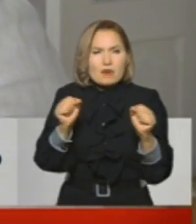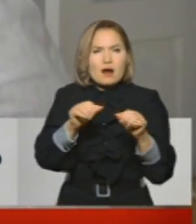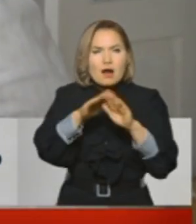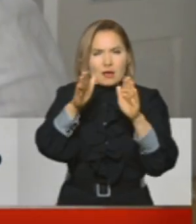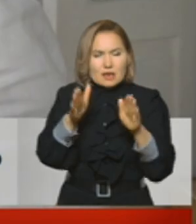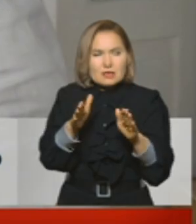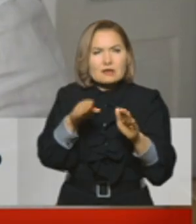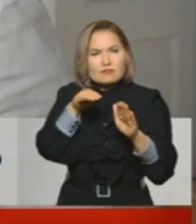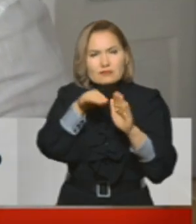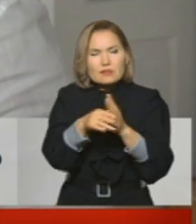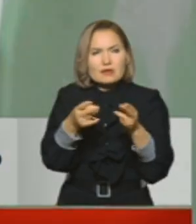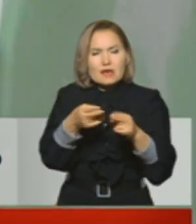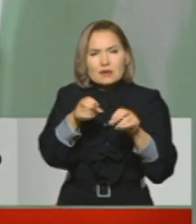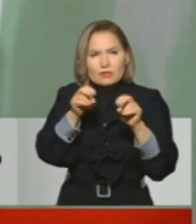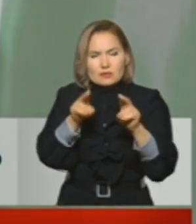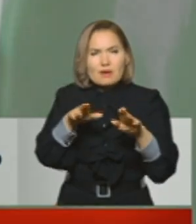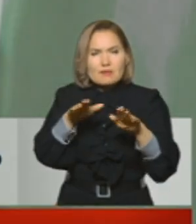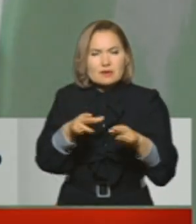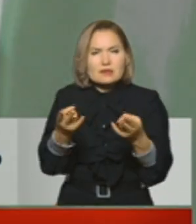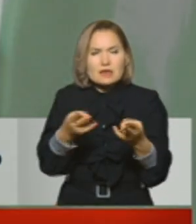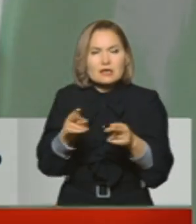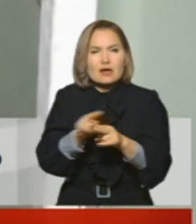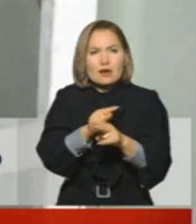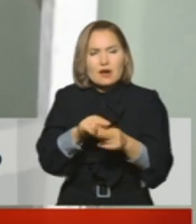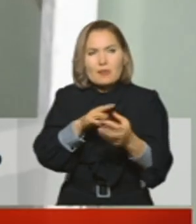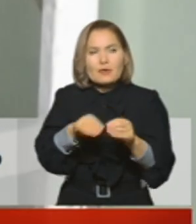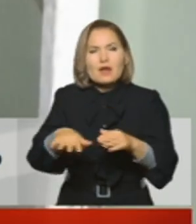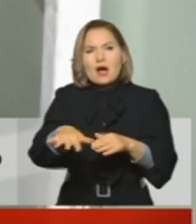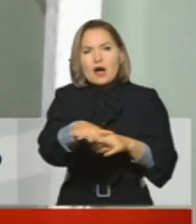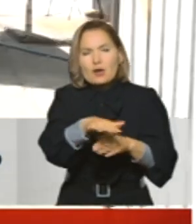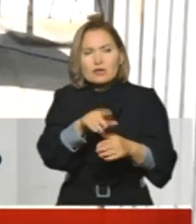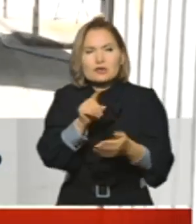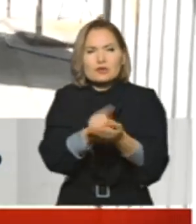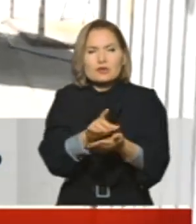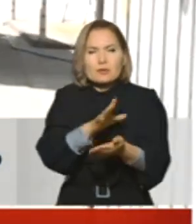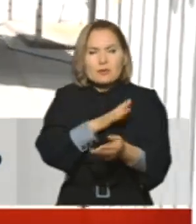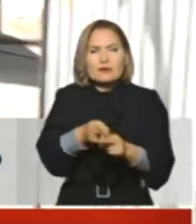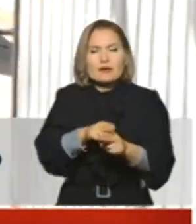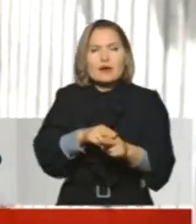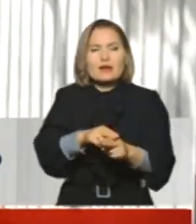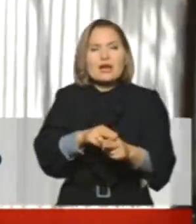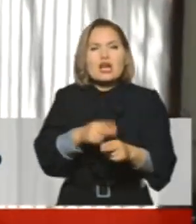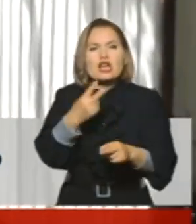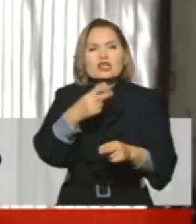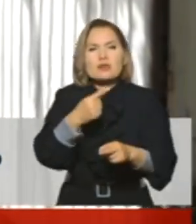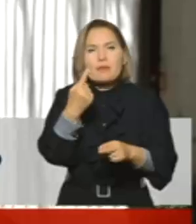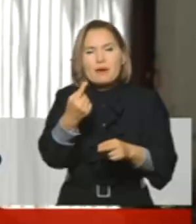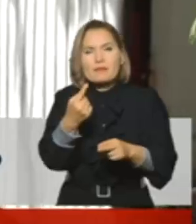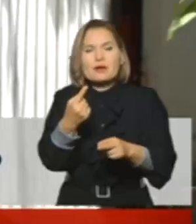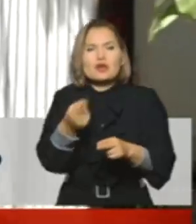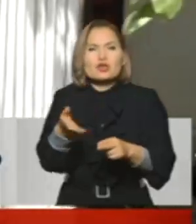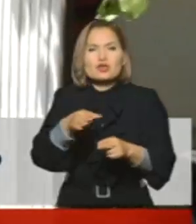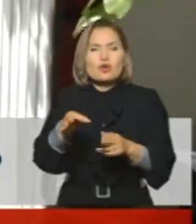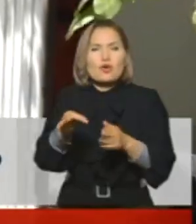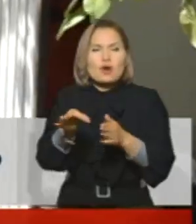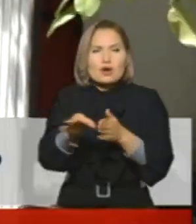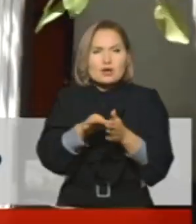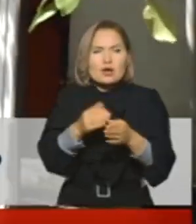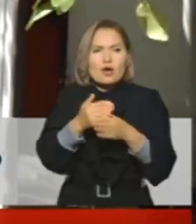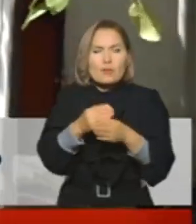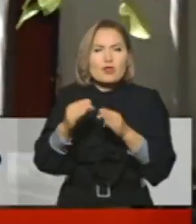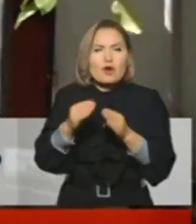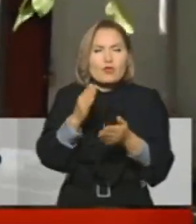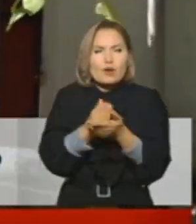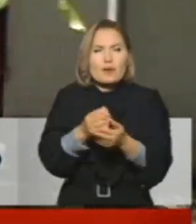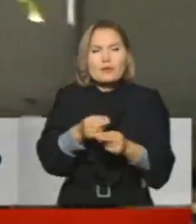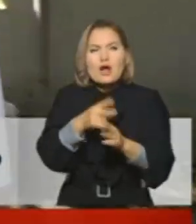әр-дәрі, әртүрлі температурада хранение болады. Жаңалегде ауласы кең болу керек. Бөлімде барлығы 21 көлік бар. Қазір олардың 17-сі шақыруда